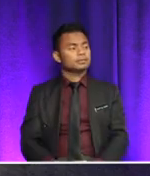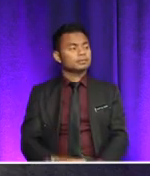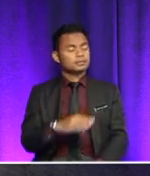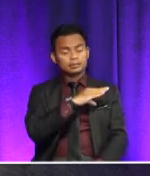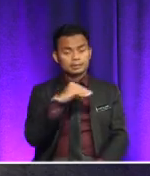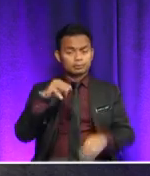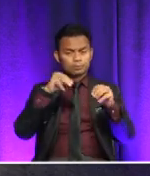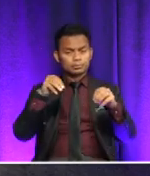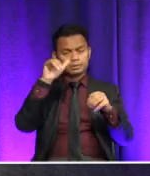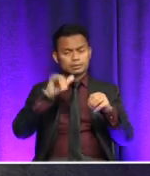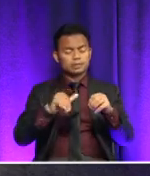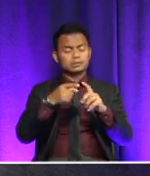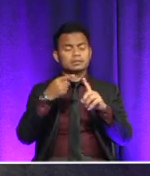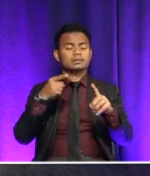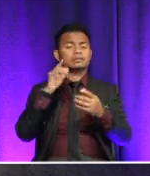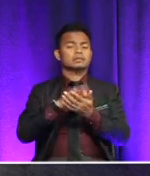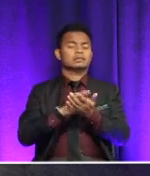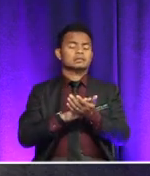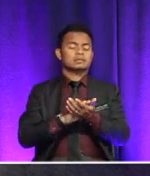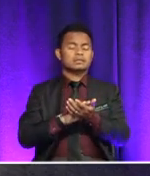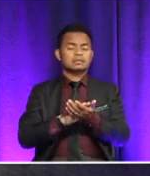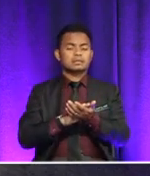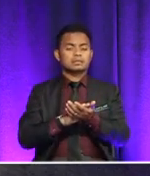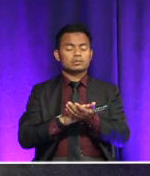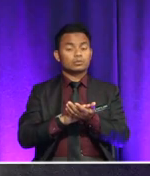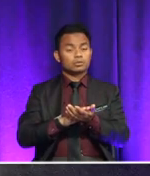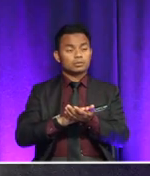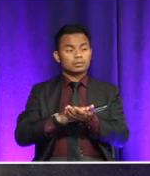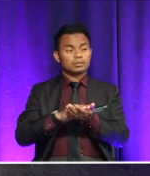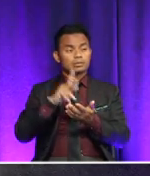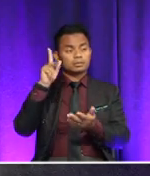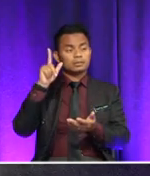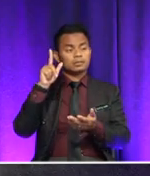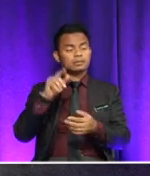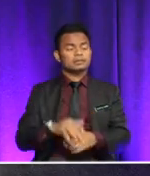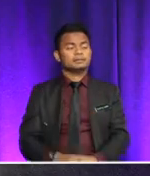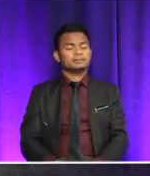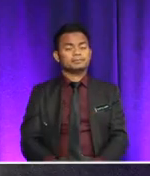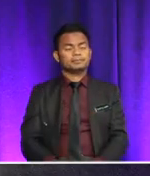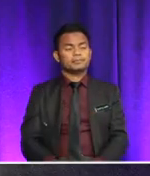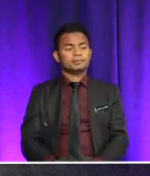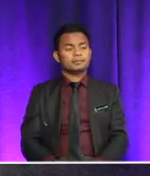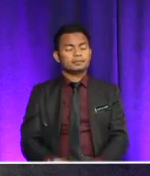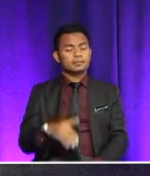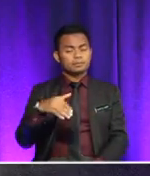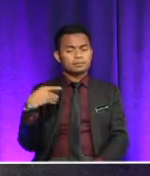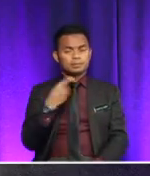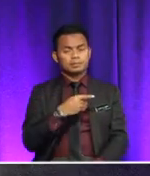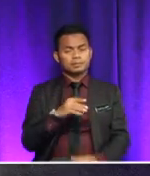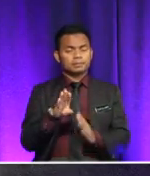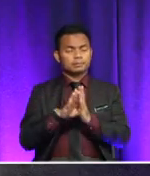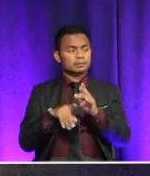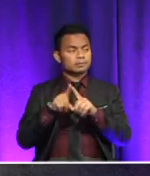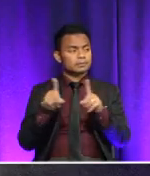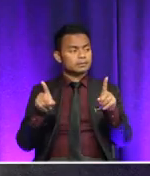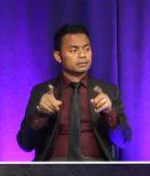datang dari SMK srimule Kuala Lumpur universitas yang cukup membanggakan hal ini jadi sebelum kita berpisah sejago Apakah